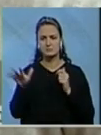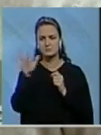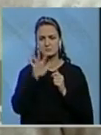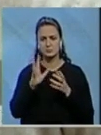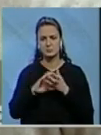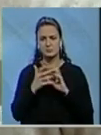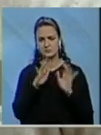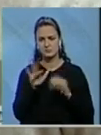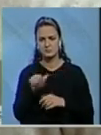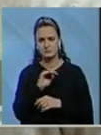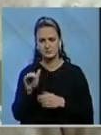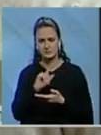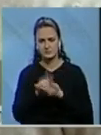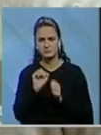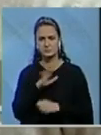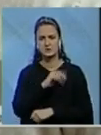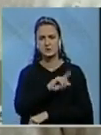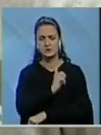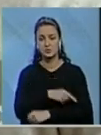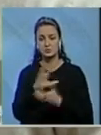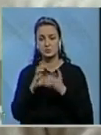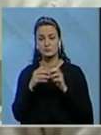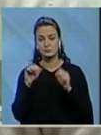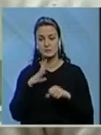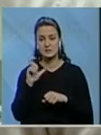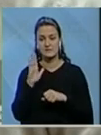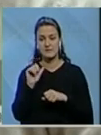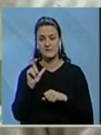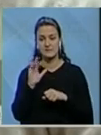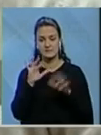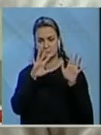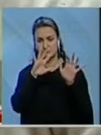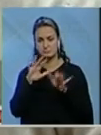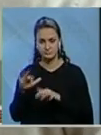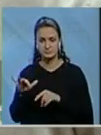ველოდებით თოვლს, შესაძლებელია იყოს ძლიერიც. ამ ძლიერმა თოვლმა შესაძლებელია განაპირობოს